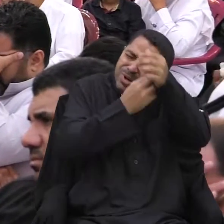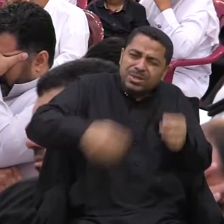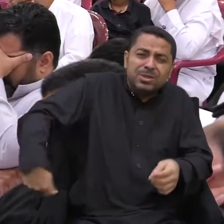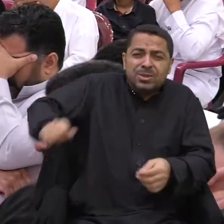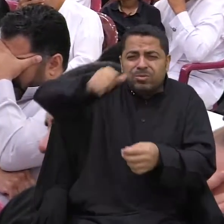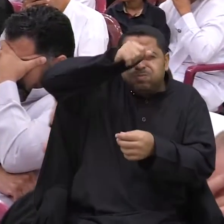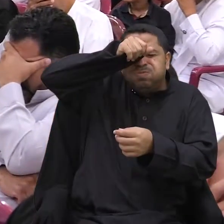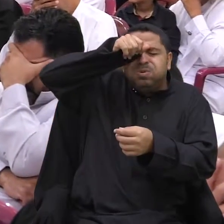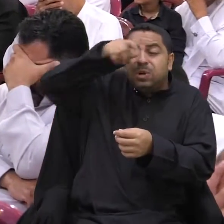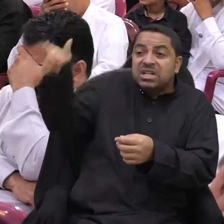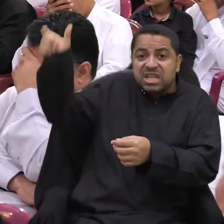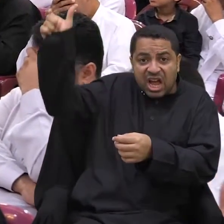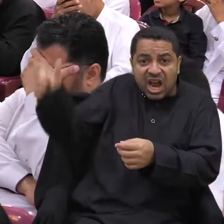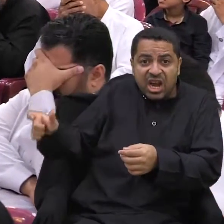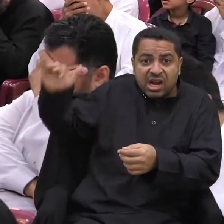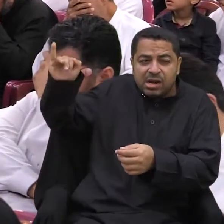بسهم حرملة